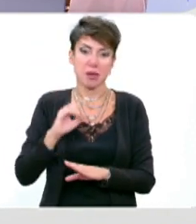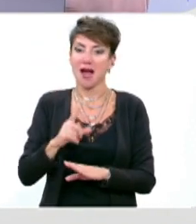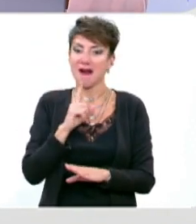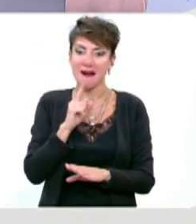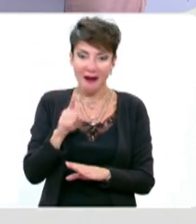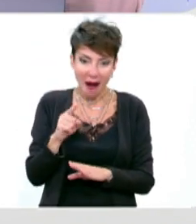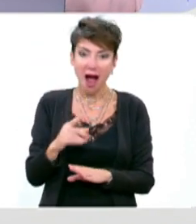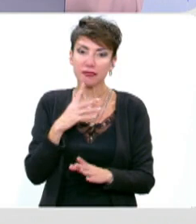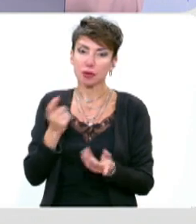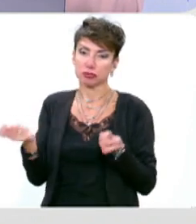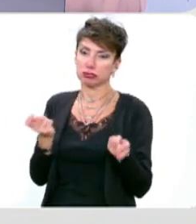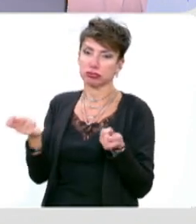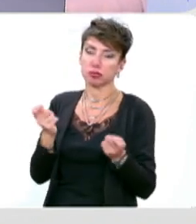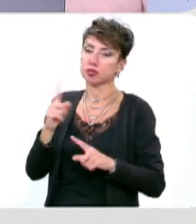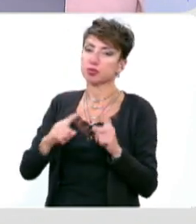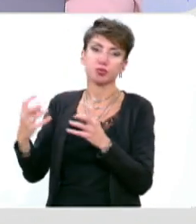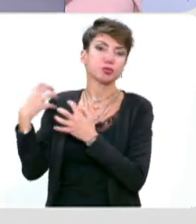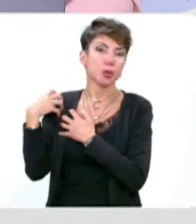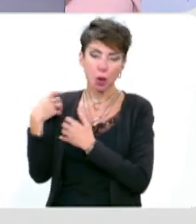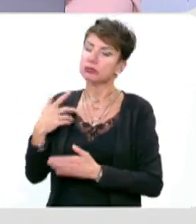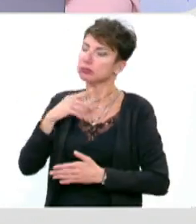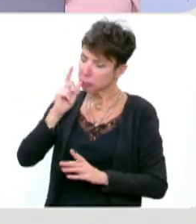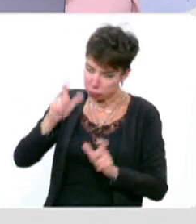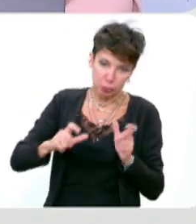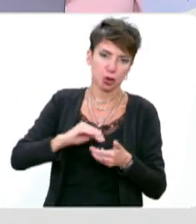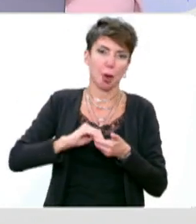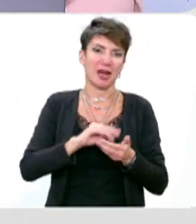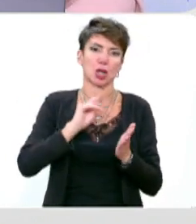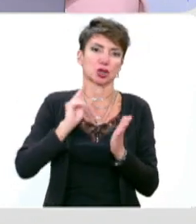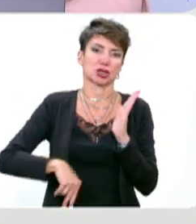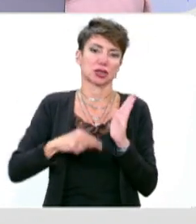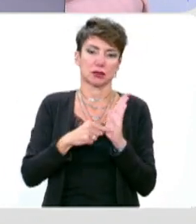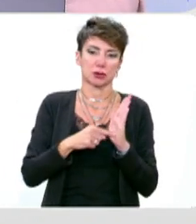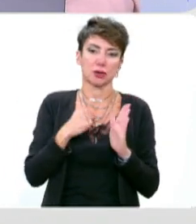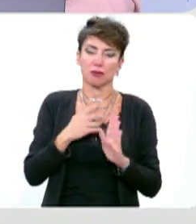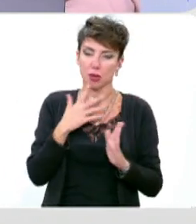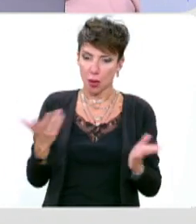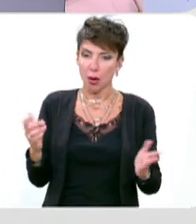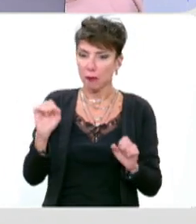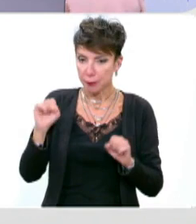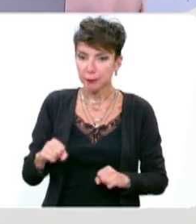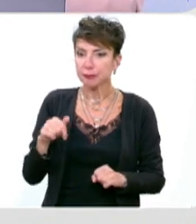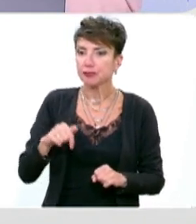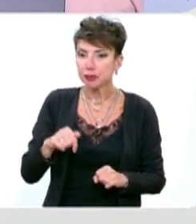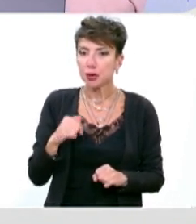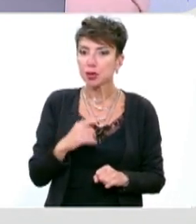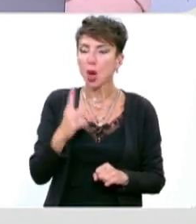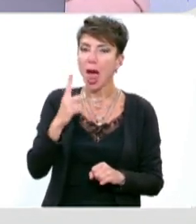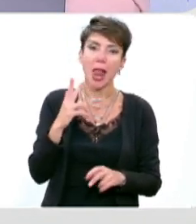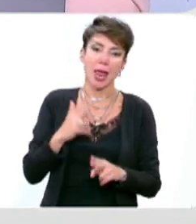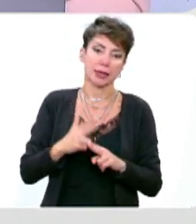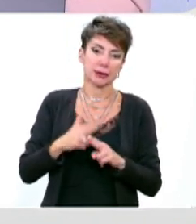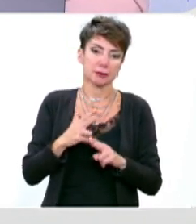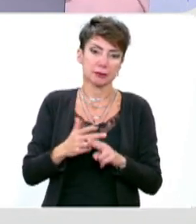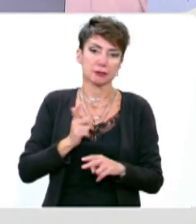έλεγχο των συμβολαιογράφων αυτό είναι που ζητούσαν οι συμβολαιογράφοι άλλωστε και γι αυτό έκαναν πίσω αυτό που μένει τώρα αντώνη αυτό που περιμένουν